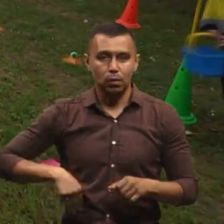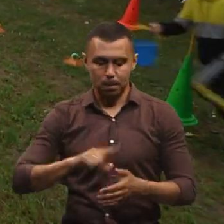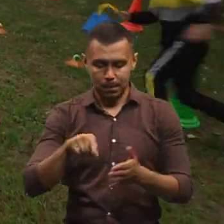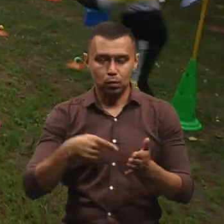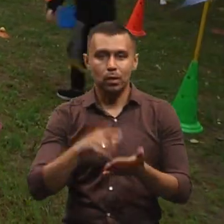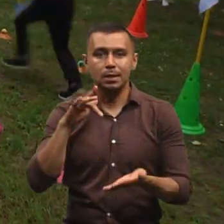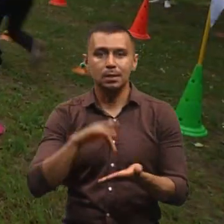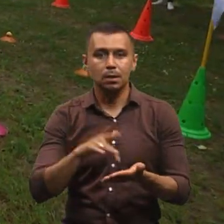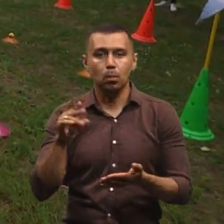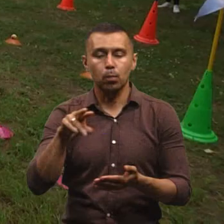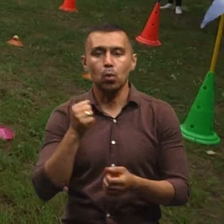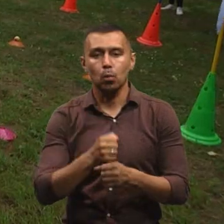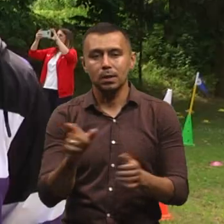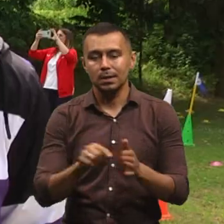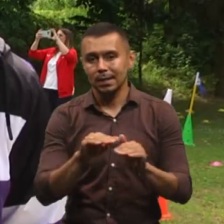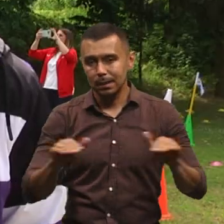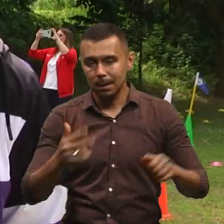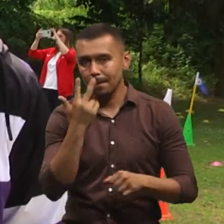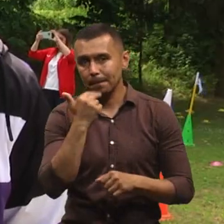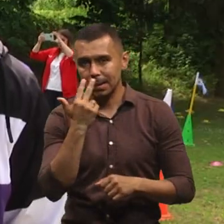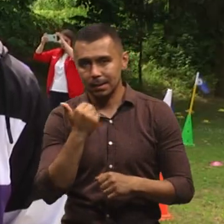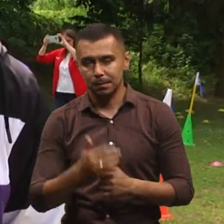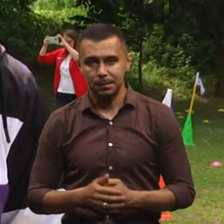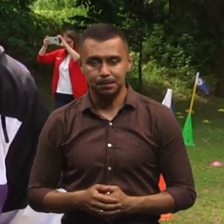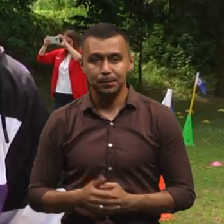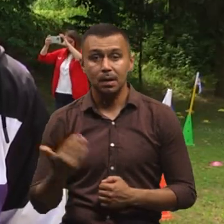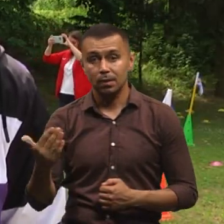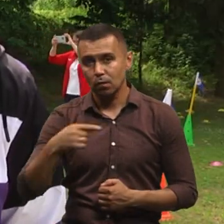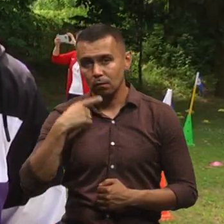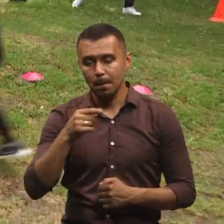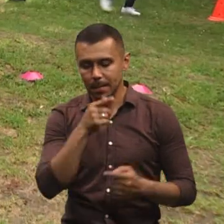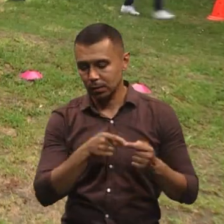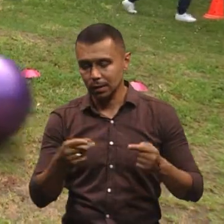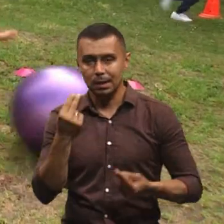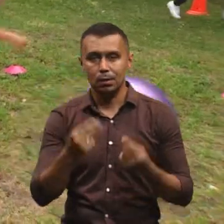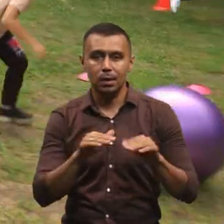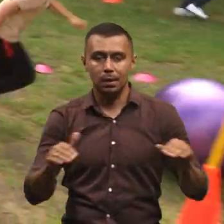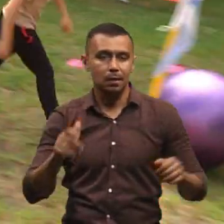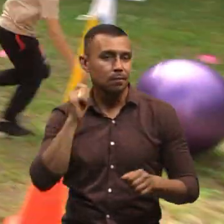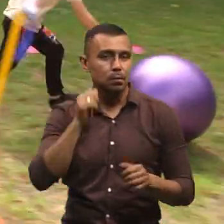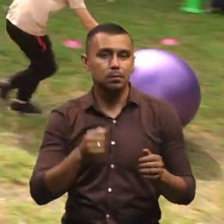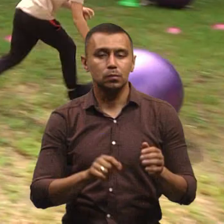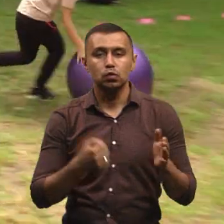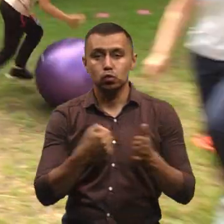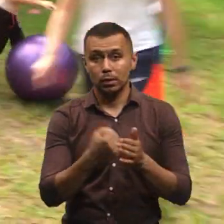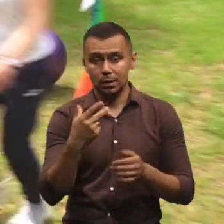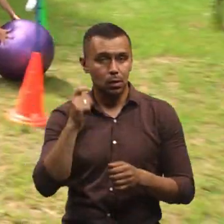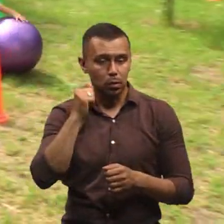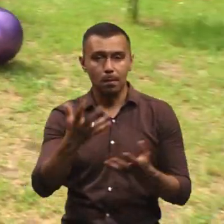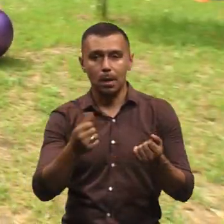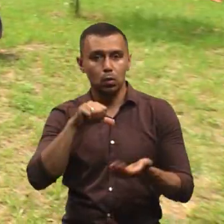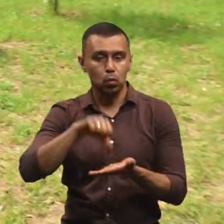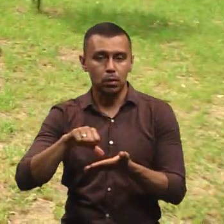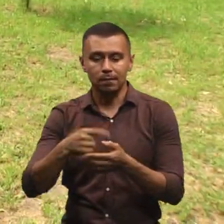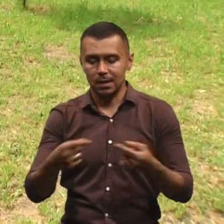міського центру по роботі з дітьми та підлітками Олексій Янчук за його словами під час Ігор діти віком до 13 років брали участь